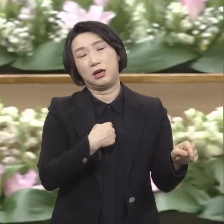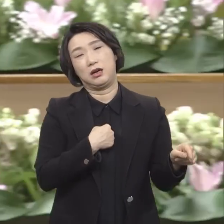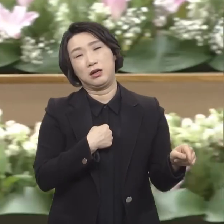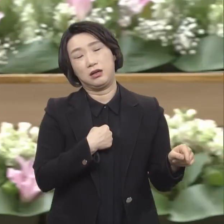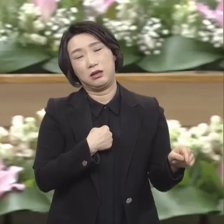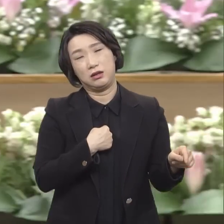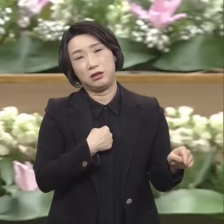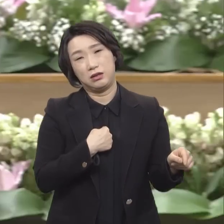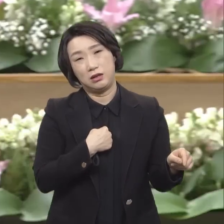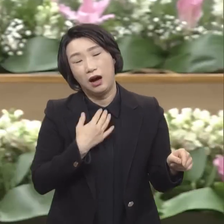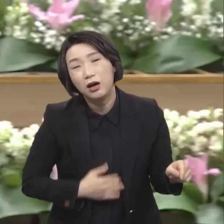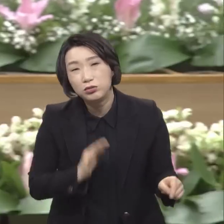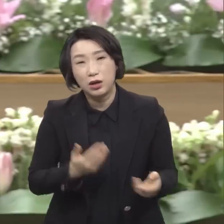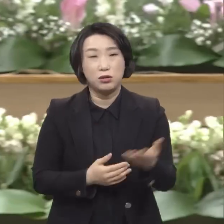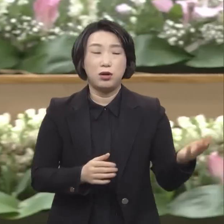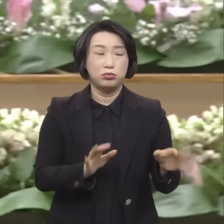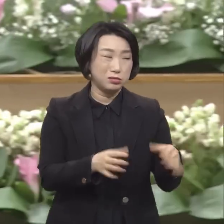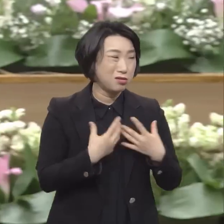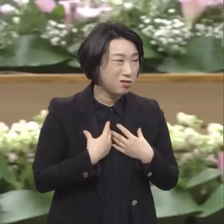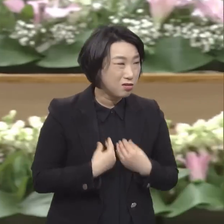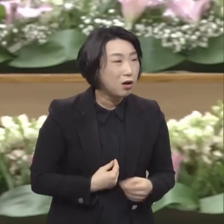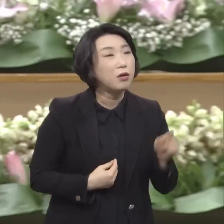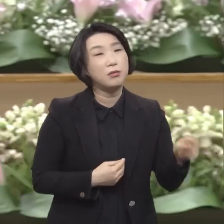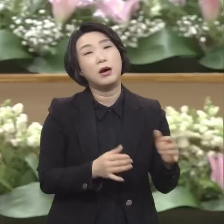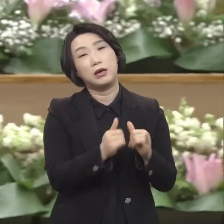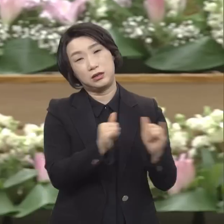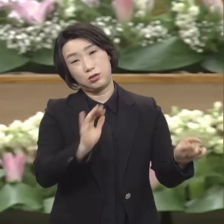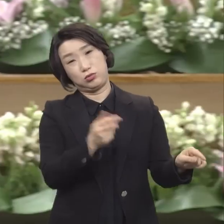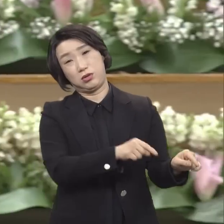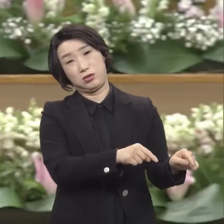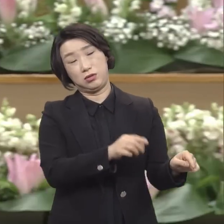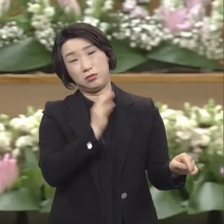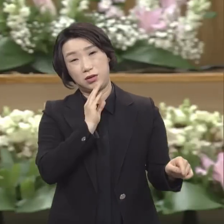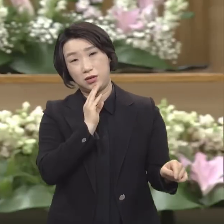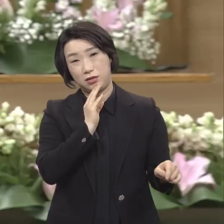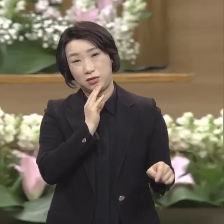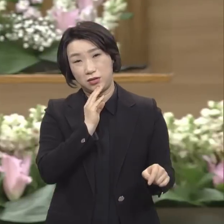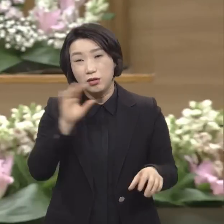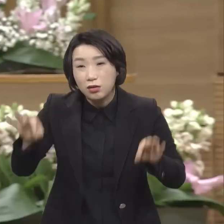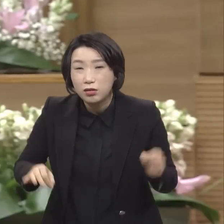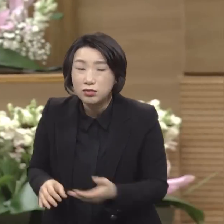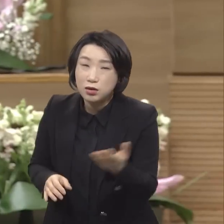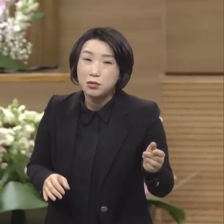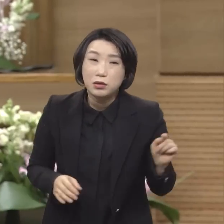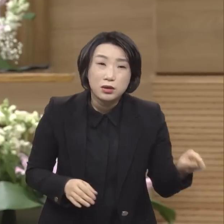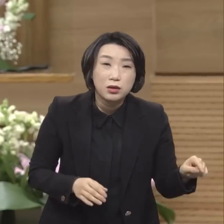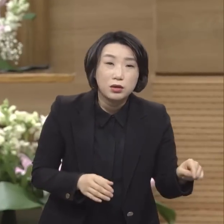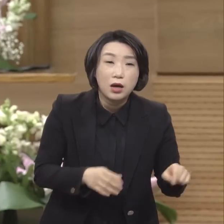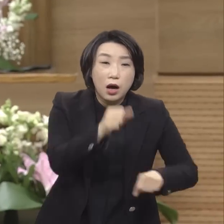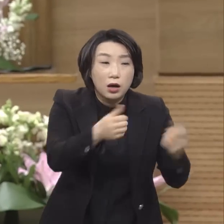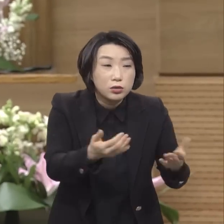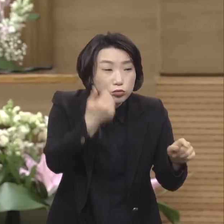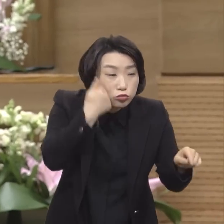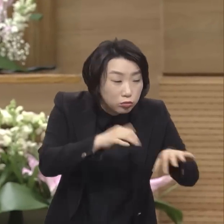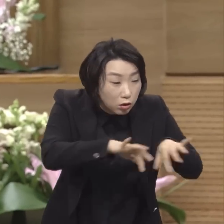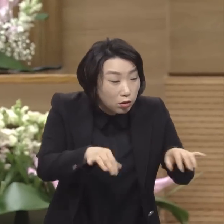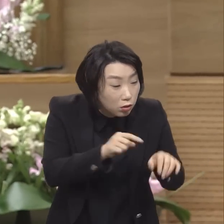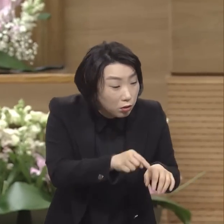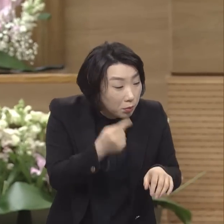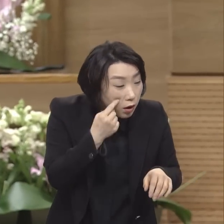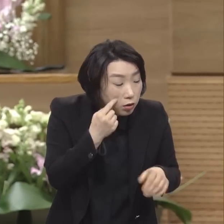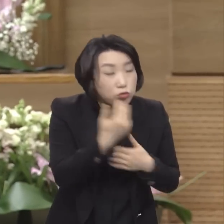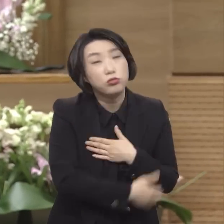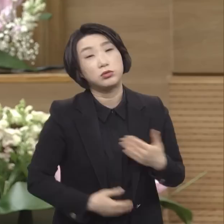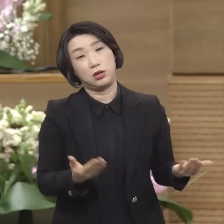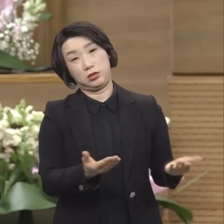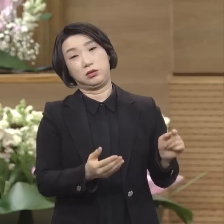말기 때문에 너는 절망적인 인간이 되고 만다 이 말이오. 참 이게 누가 하는 일이냐? 육신의 일이 하는